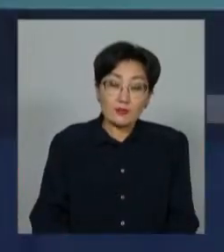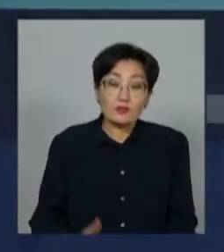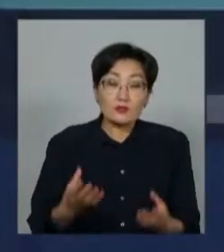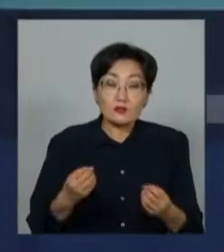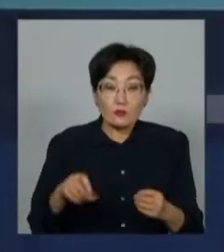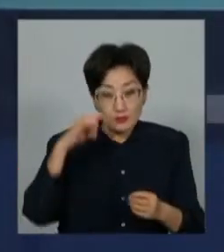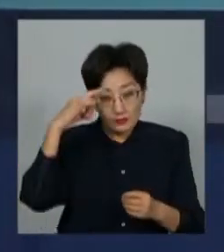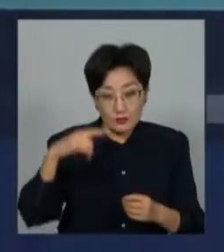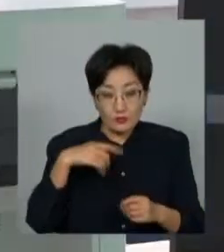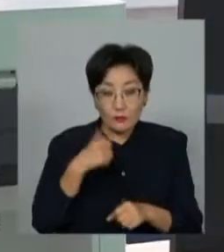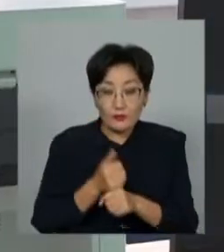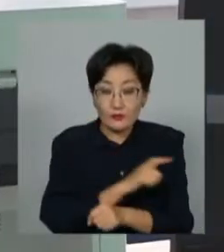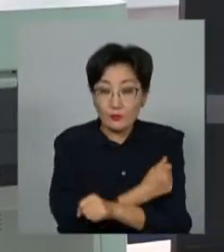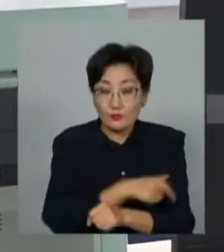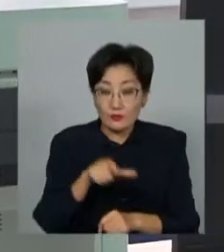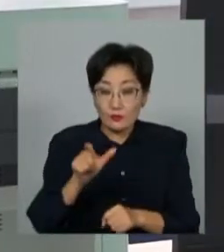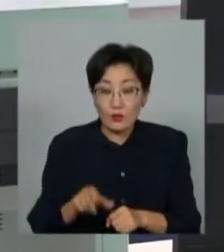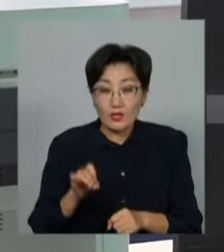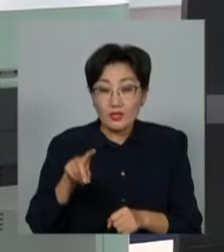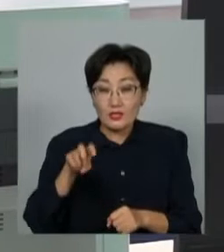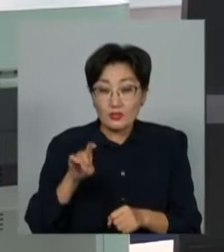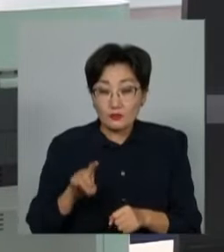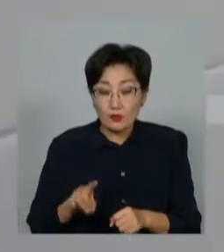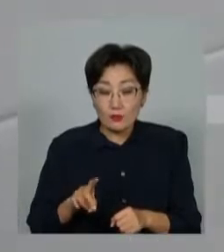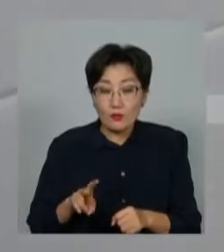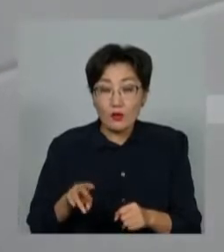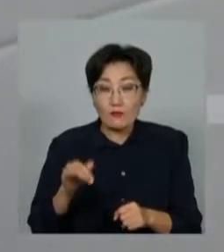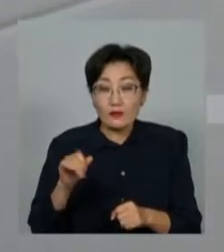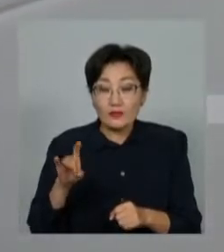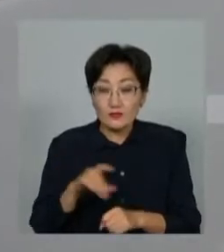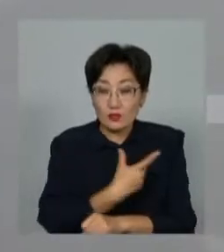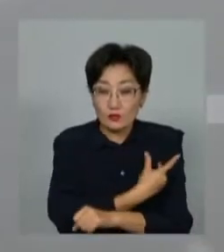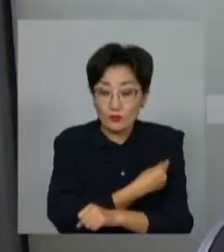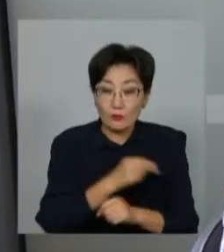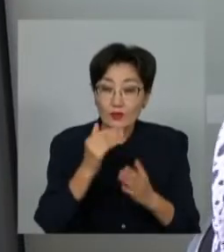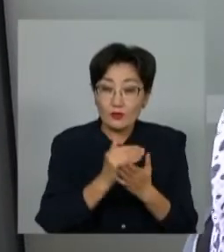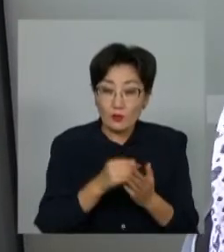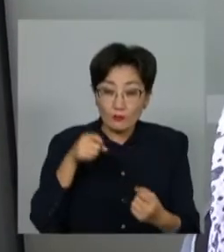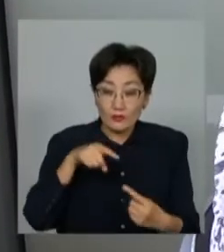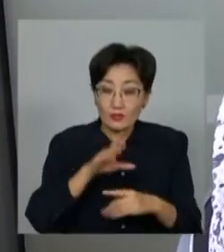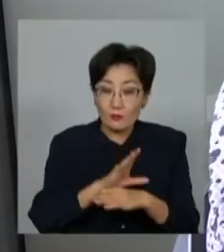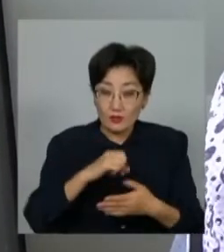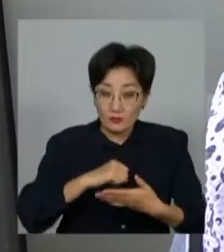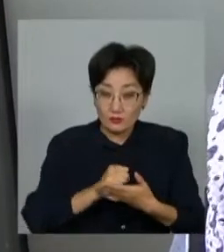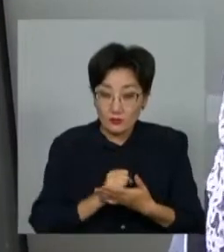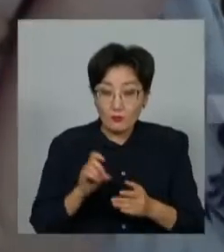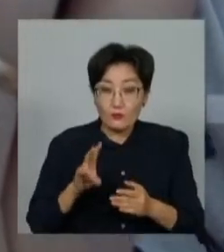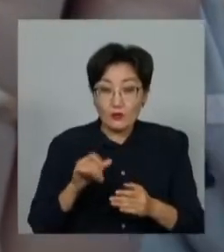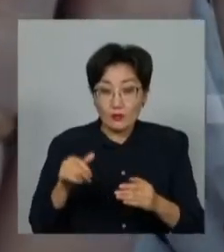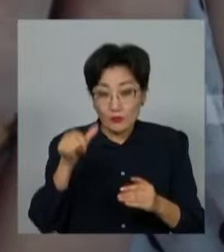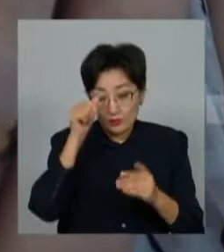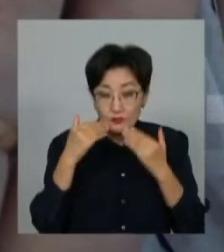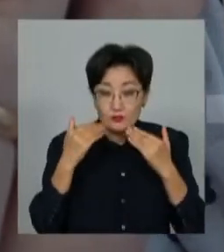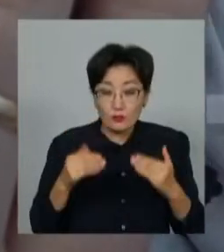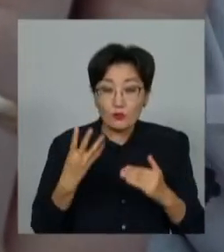Сондай-ақ, бүгін еліміздің бас мемлекеттік санитарлық дәрігер Ерлан Қиясов Pfizer екпесімен егеу тәртібіне қатысты қаулы қабылдады. Қараша айының соңына дейін